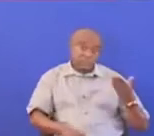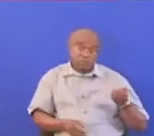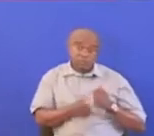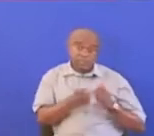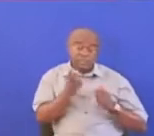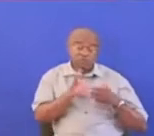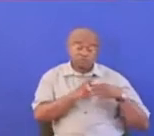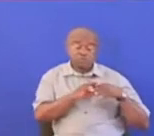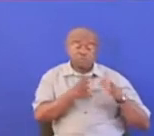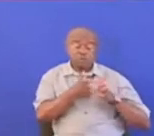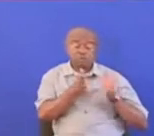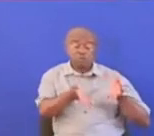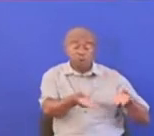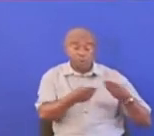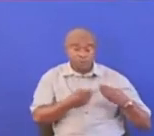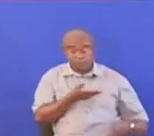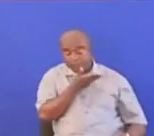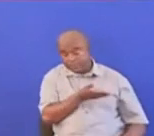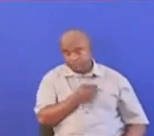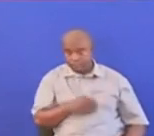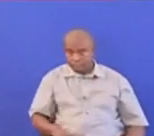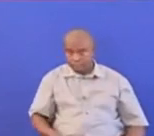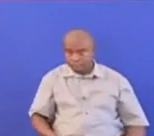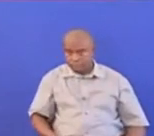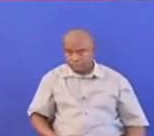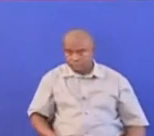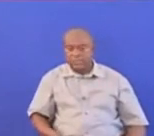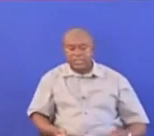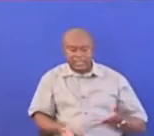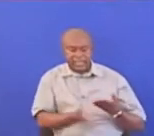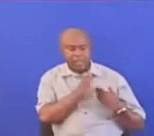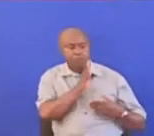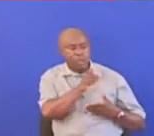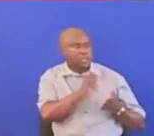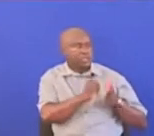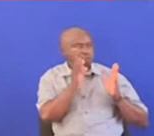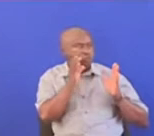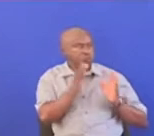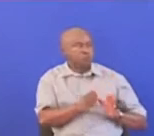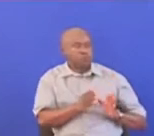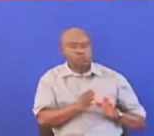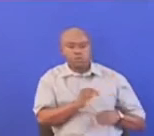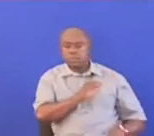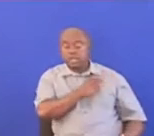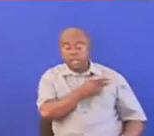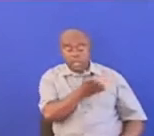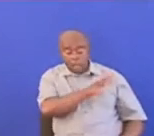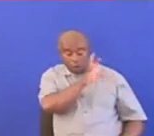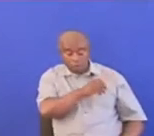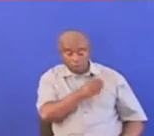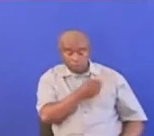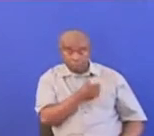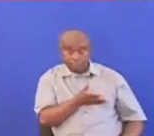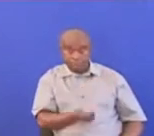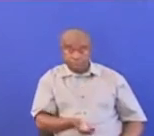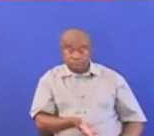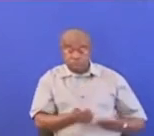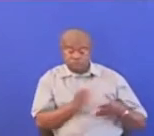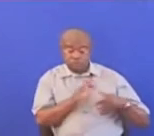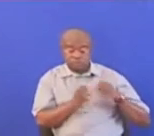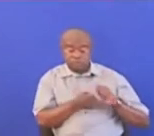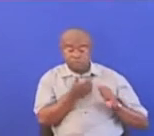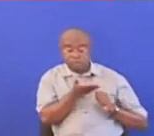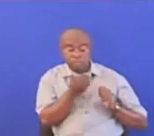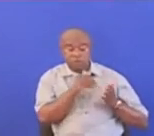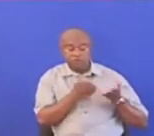Maliasili kwa ushirikiano mkubwa aliotupa, naibu waziri, katibu mkuu na timu nzima. Wao ndio wamesababisha tuweze kuratibu jambo hili na